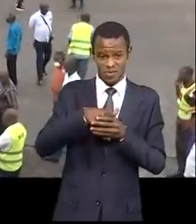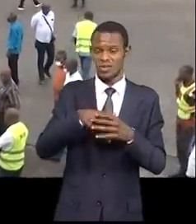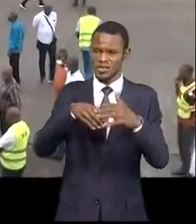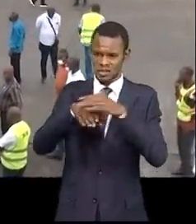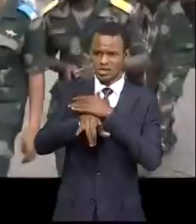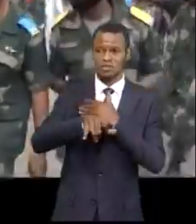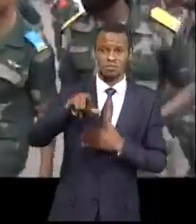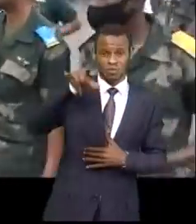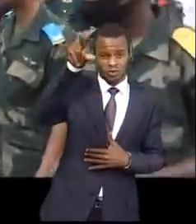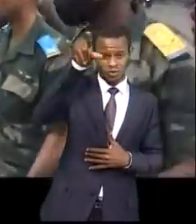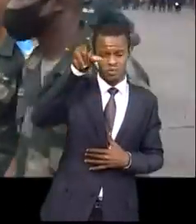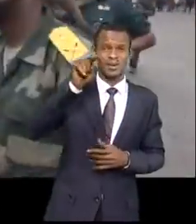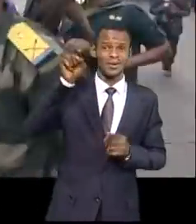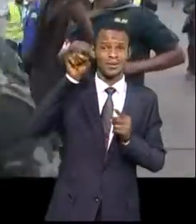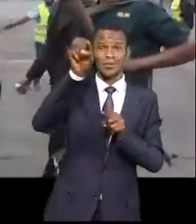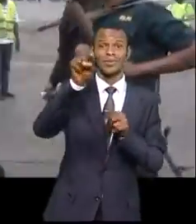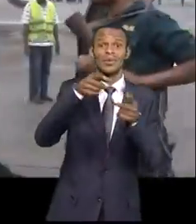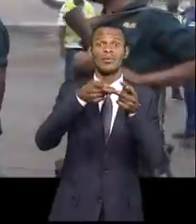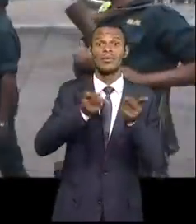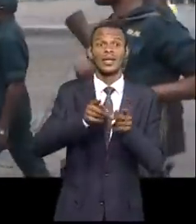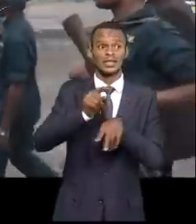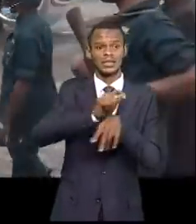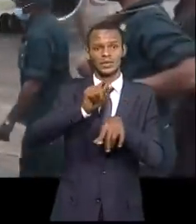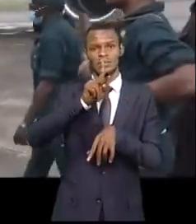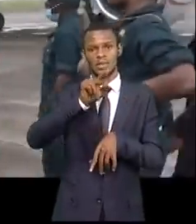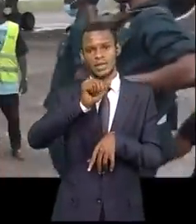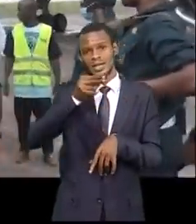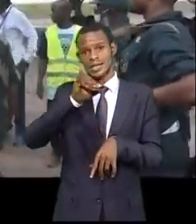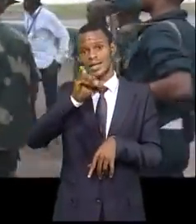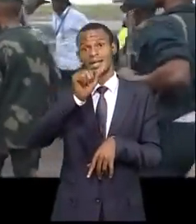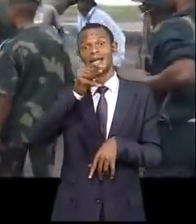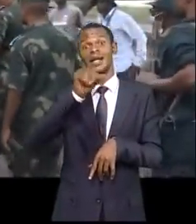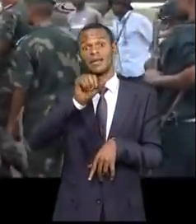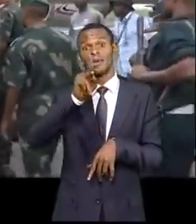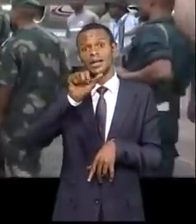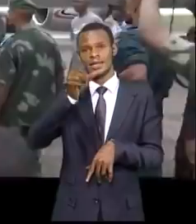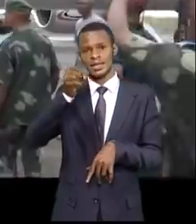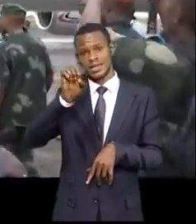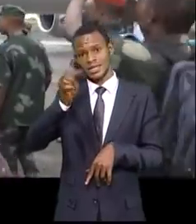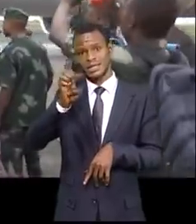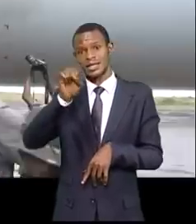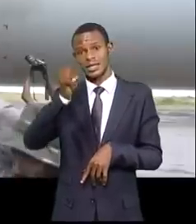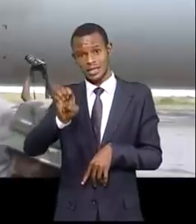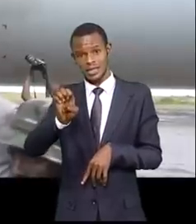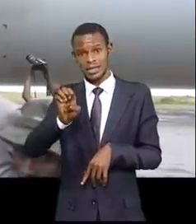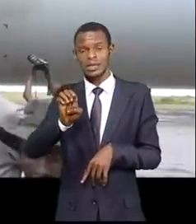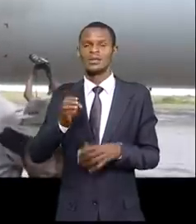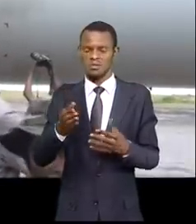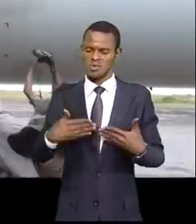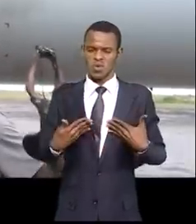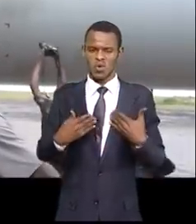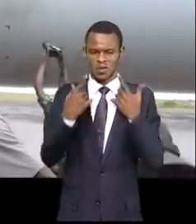le centre pilote des cas nyamata cessé lé commissaire divisionnaire adjoint de la police nationale congolaise ville de kinshasa c'est parce qu'elle est